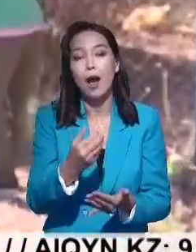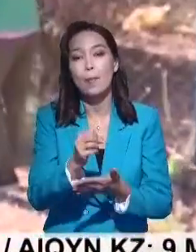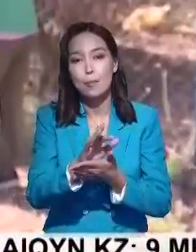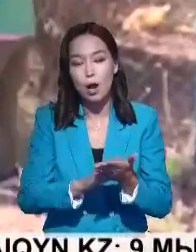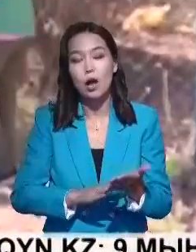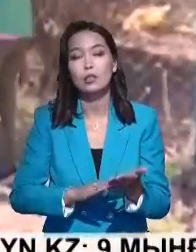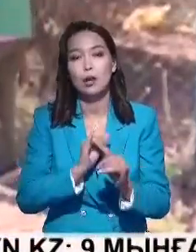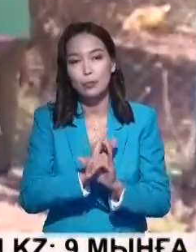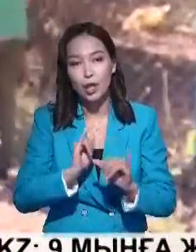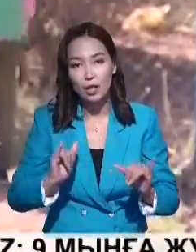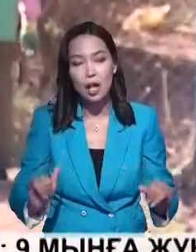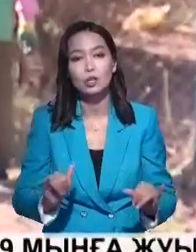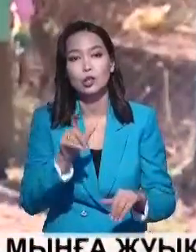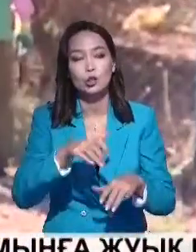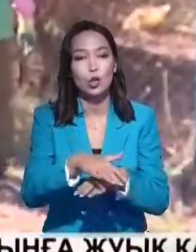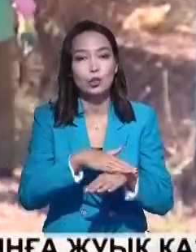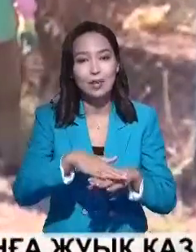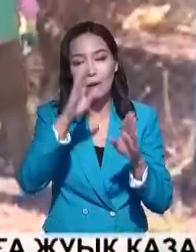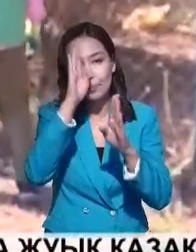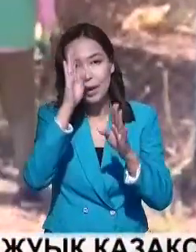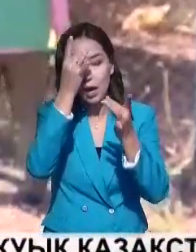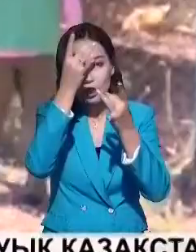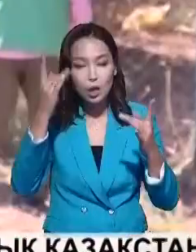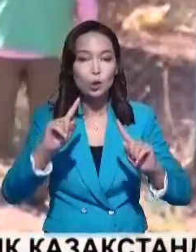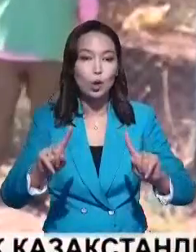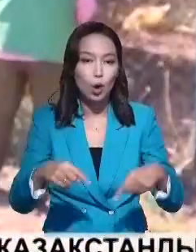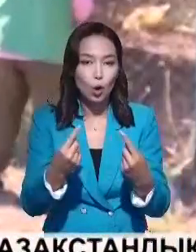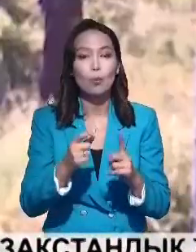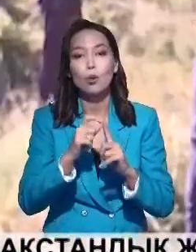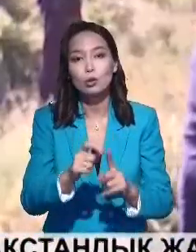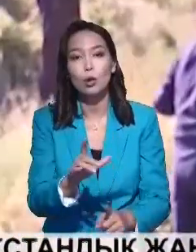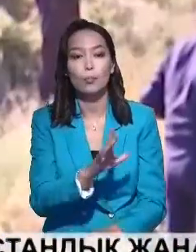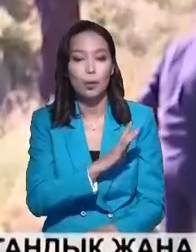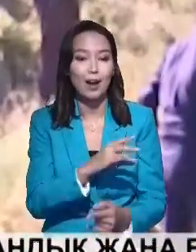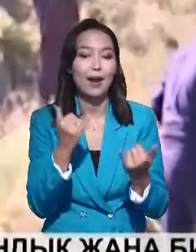жалғастыруды, және де тұрғындардың экологиялық мәдениетін қалыптастыруды ұсынған болатын.